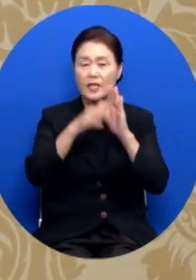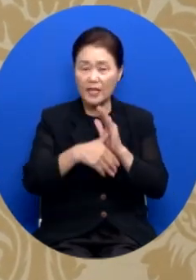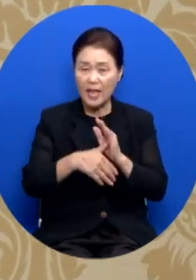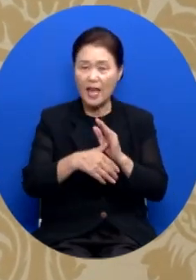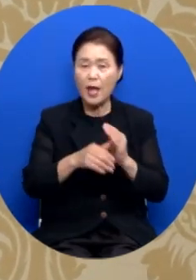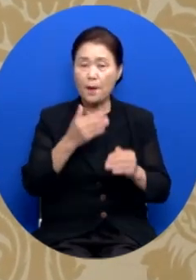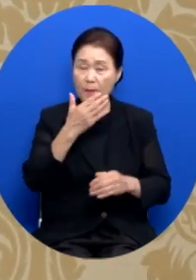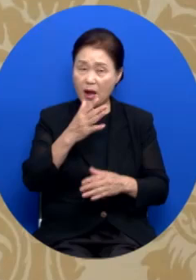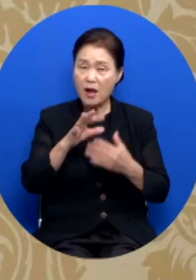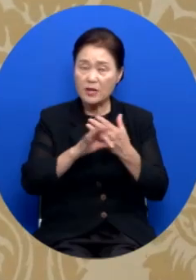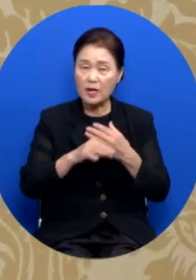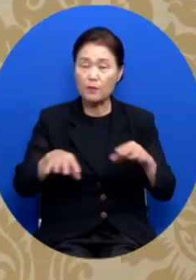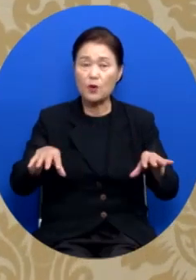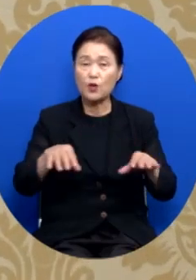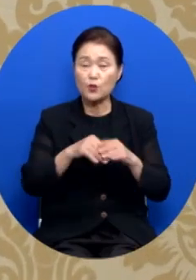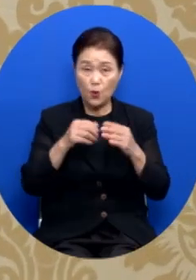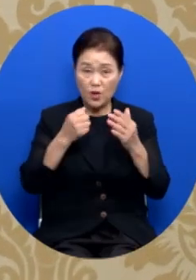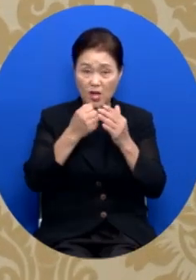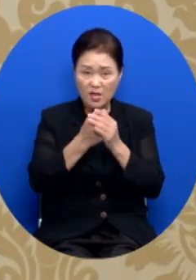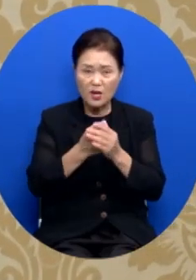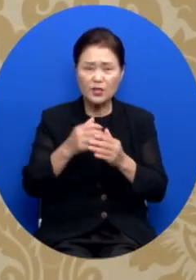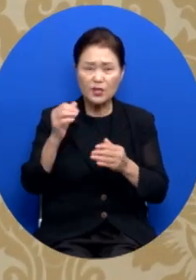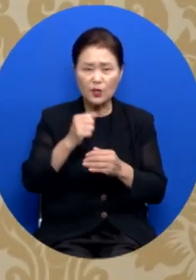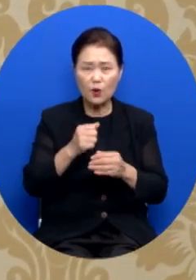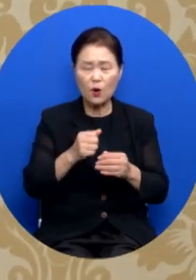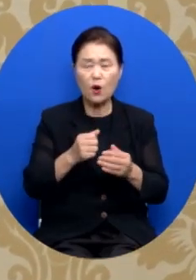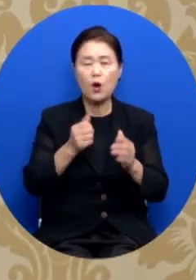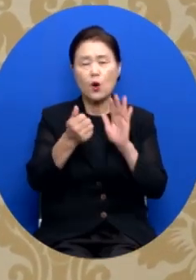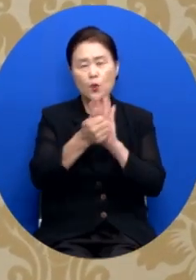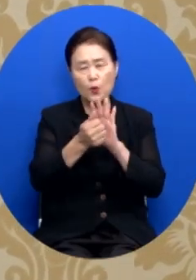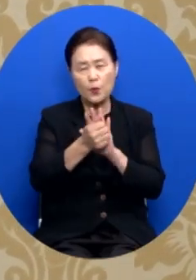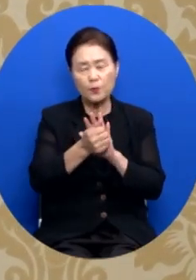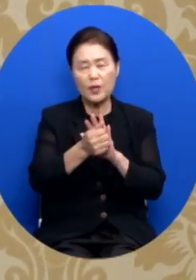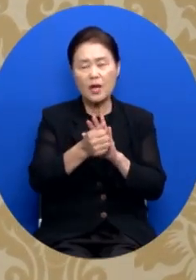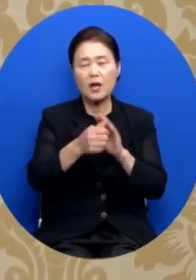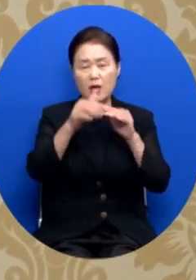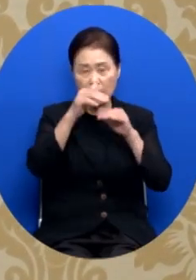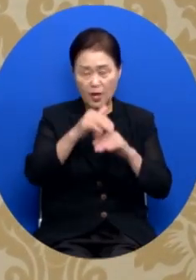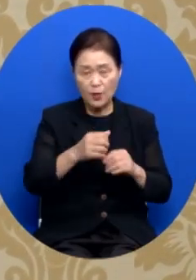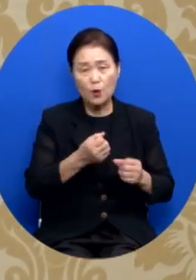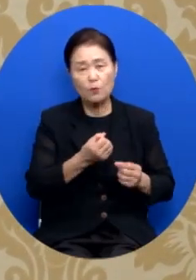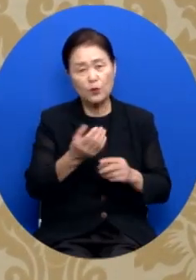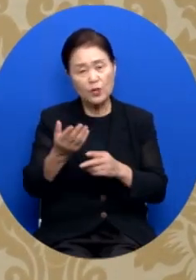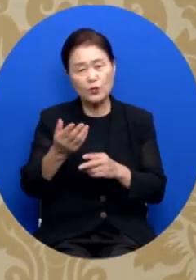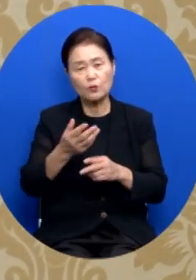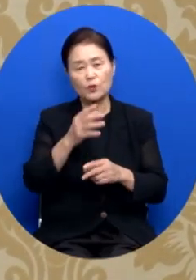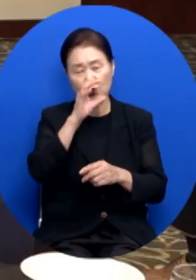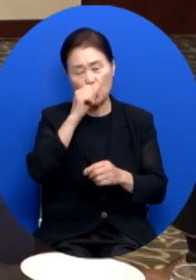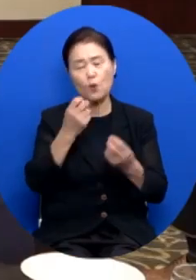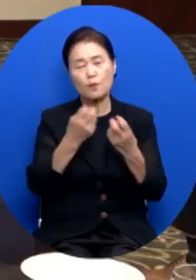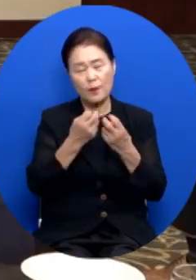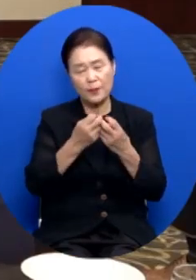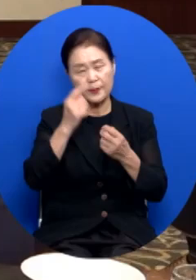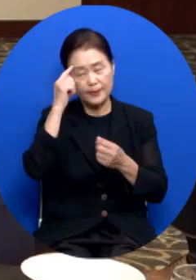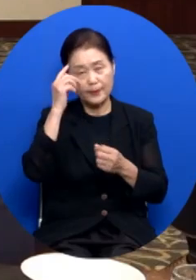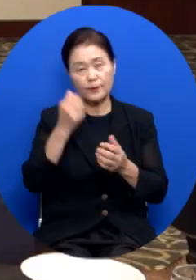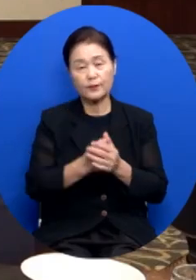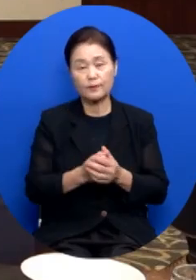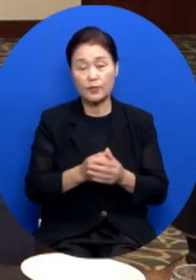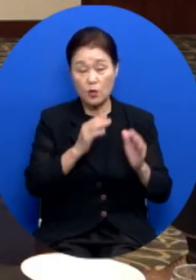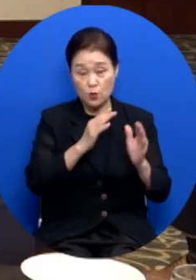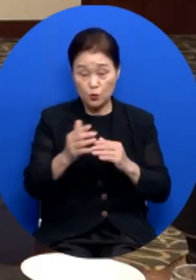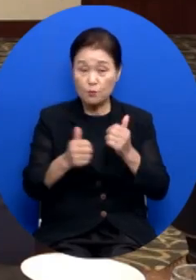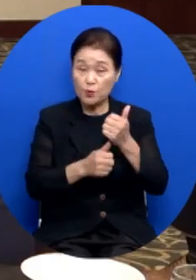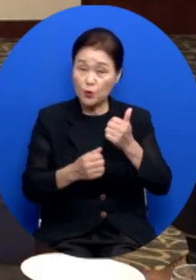총회 결의로 지지 성명을 내주시는 것이 가장 좋은 방법이라고 저는 생각을 하고 있고, 한편